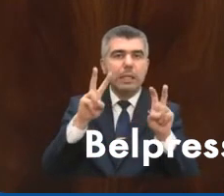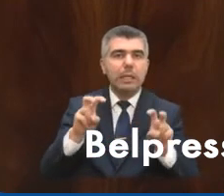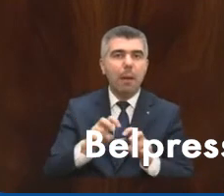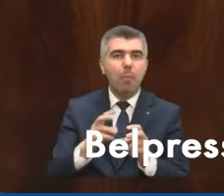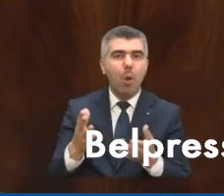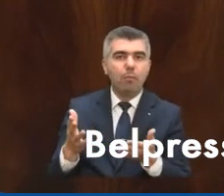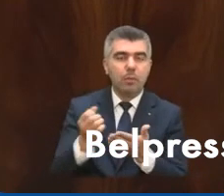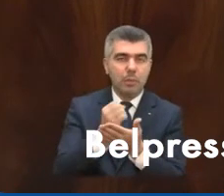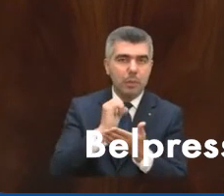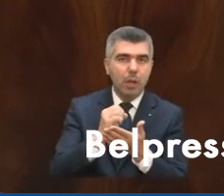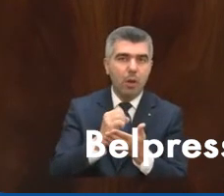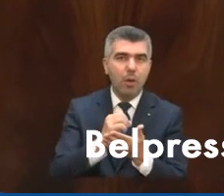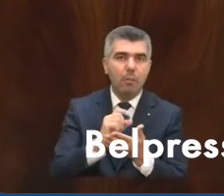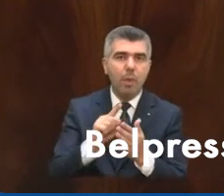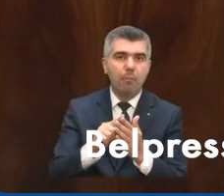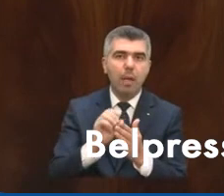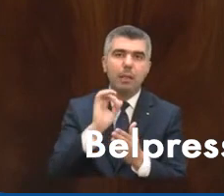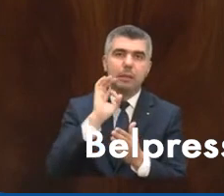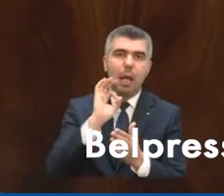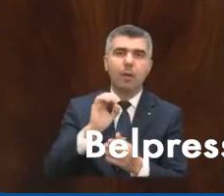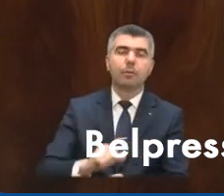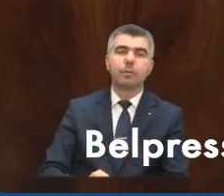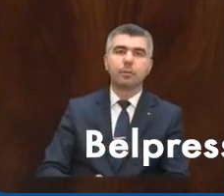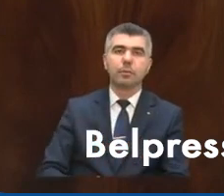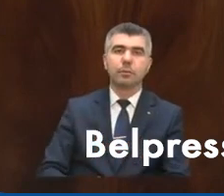هو بروفيسيونيل. الى زدنا